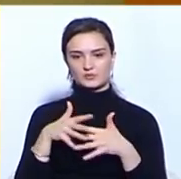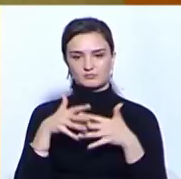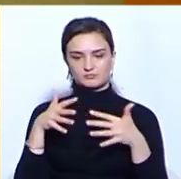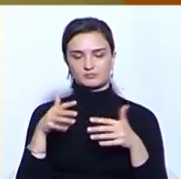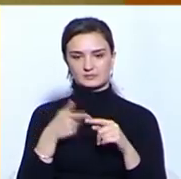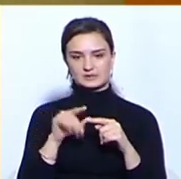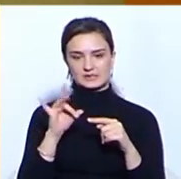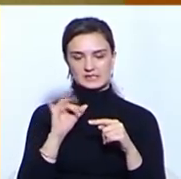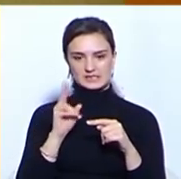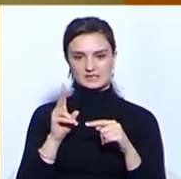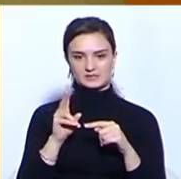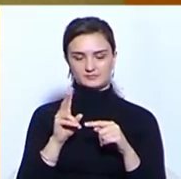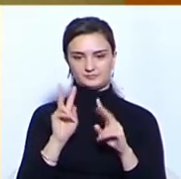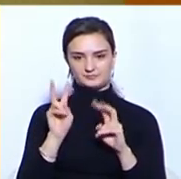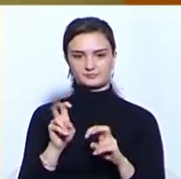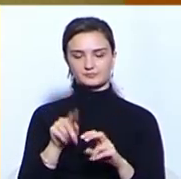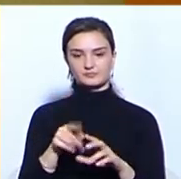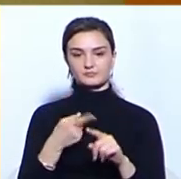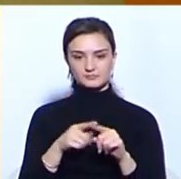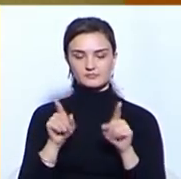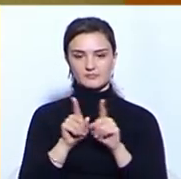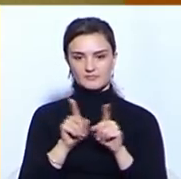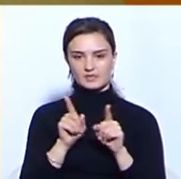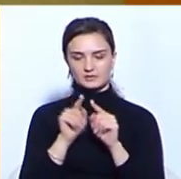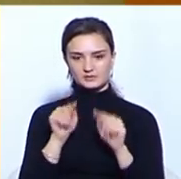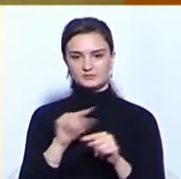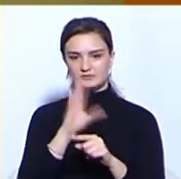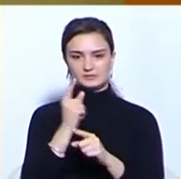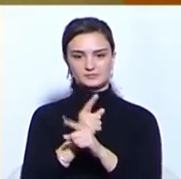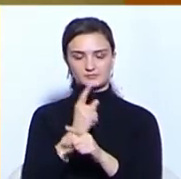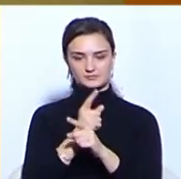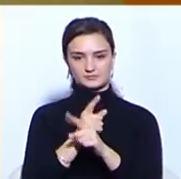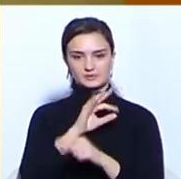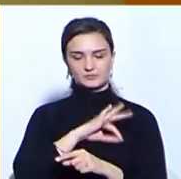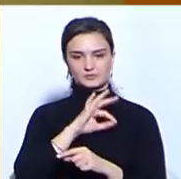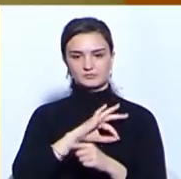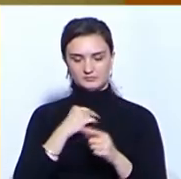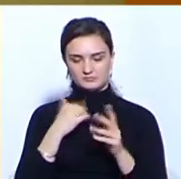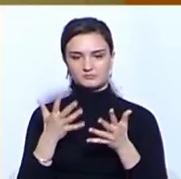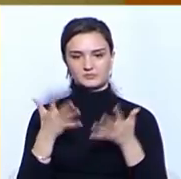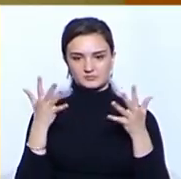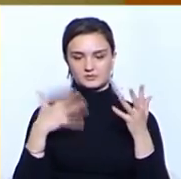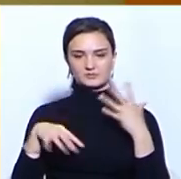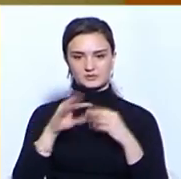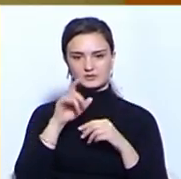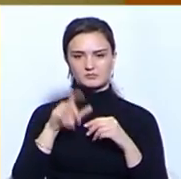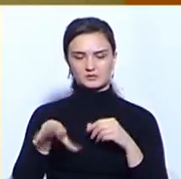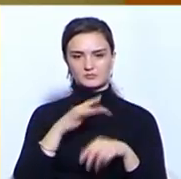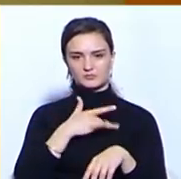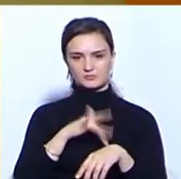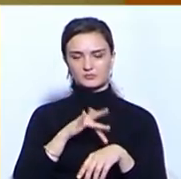მაღალი რისკის თემა. აგრეთვე მასტიმულირებელი საშუალებების გამოყენება. მე მესმის, რომ ძალიან ხშირად